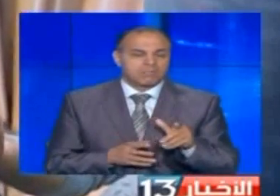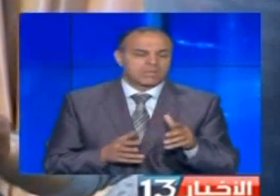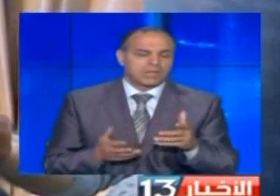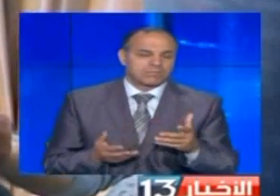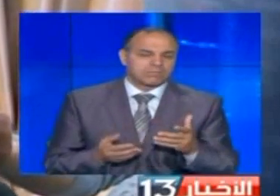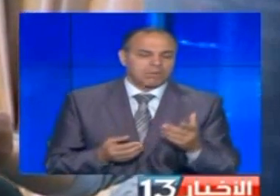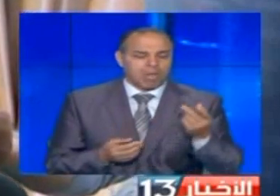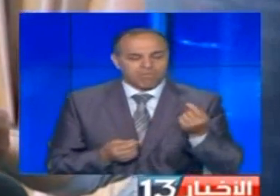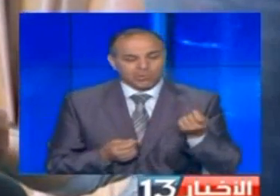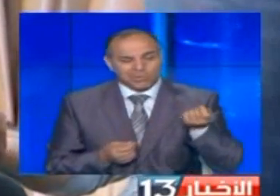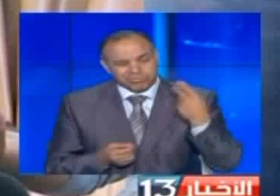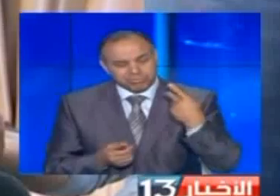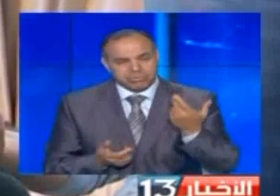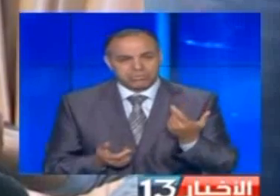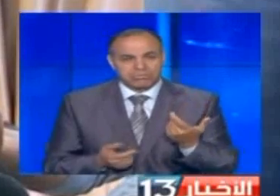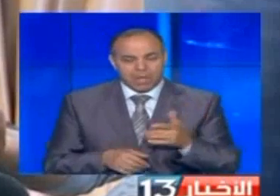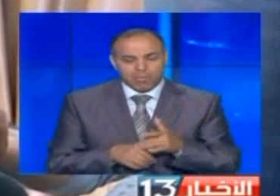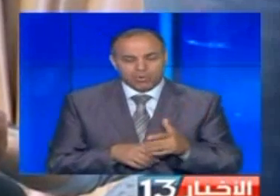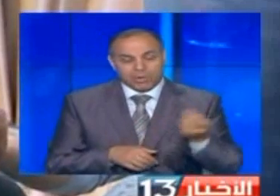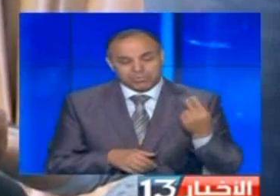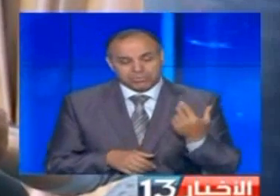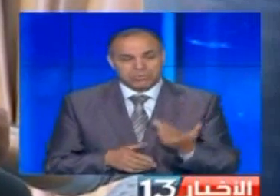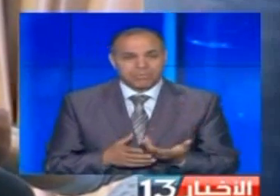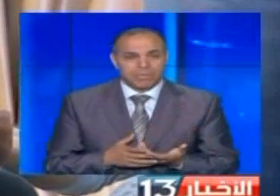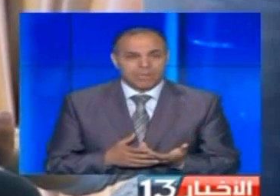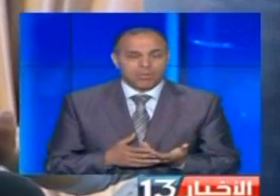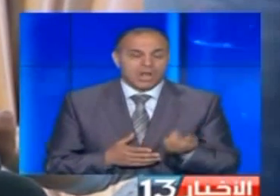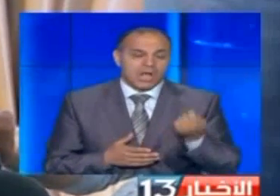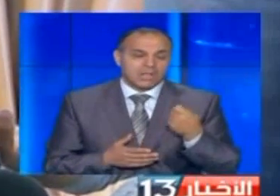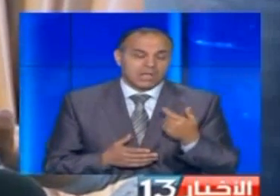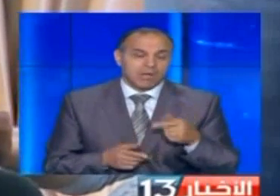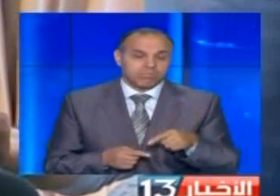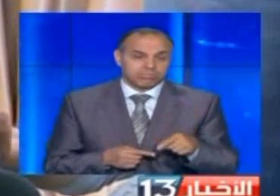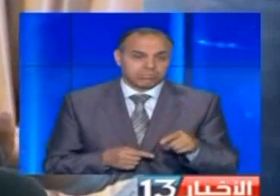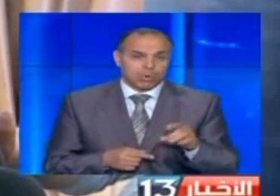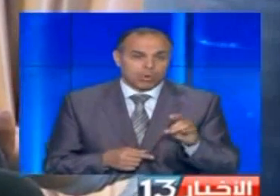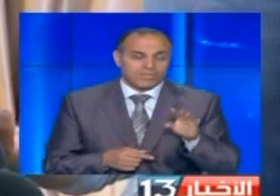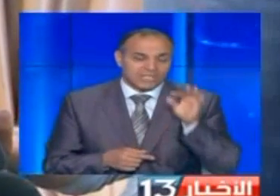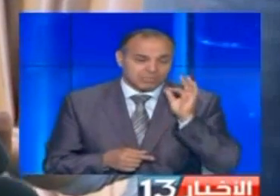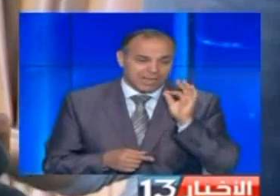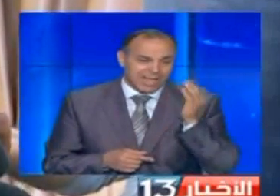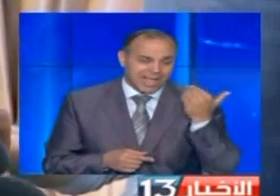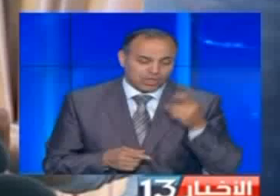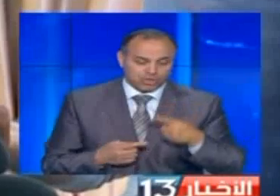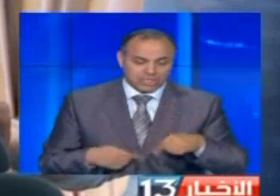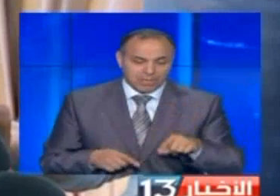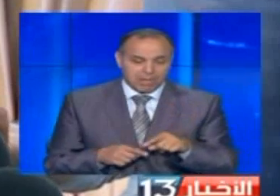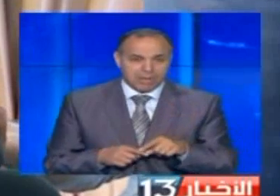معناها خطايا متاع تأخير. والخطايا هذه بلغت في 15 ماي في آخر اجتماع،